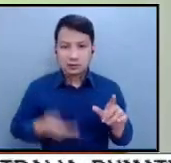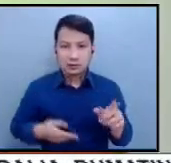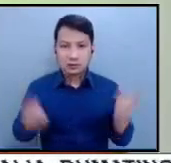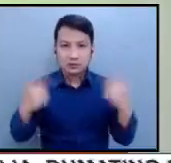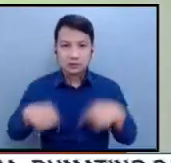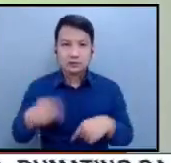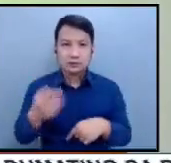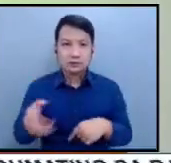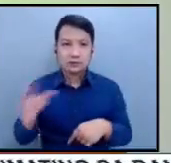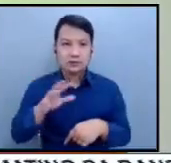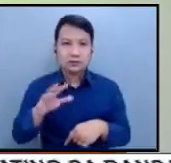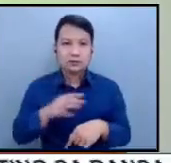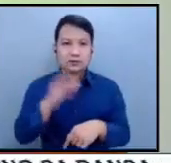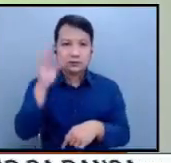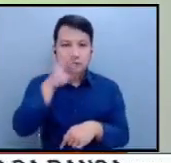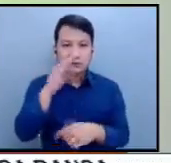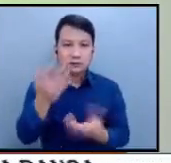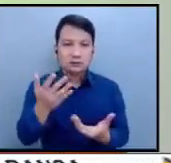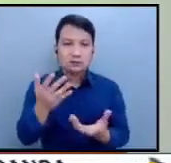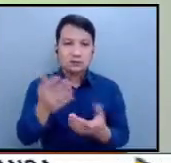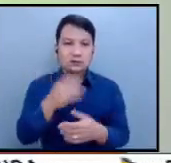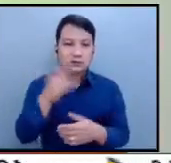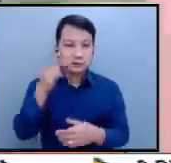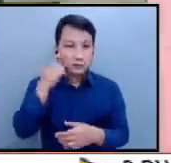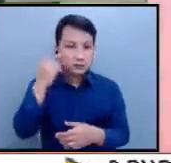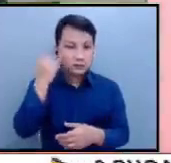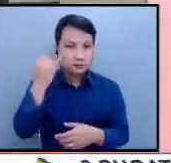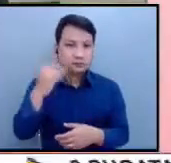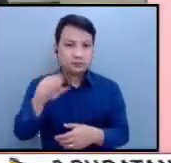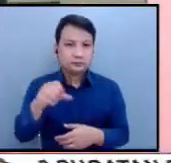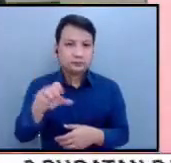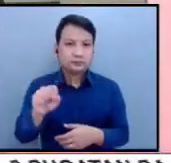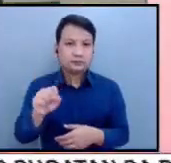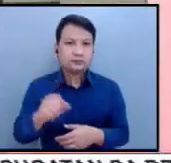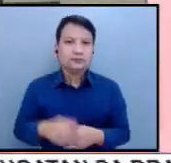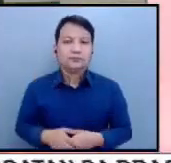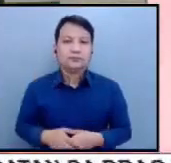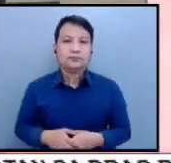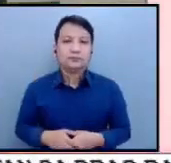Shine Pilipinas, Ginoong Jose Evie Duclay.